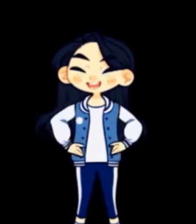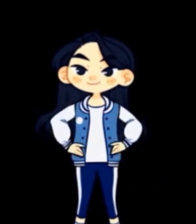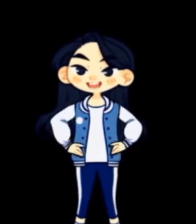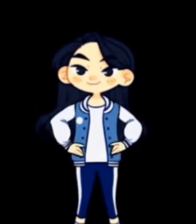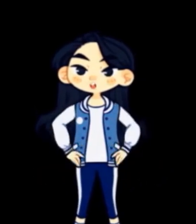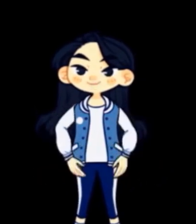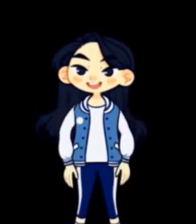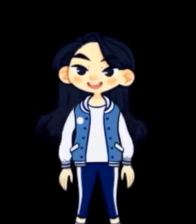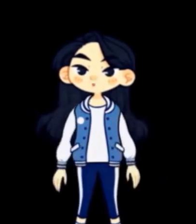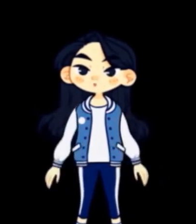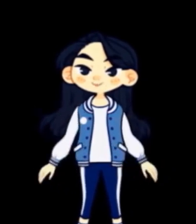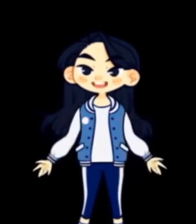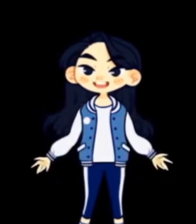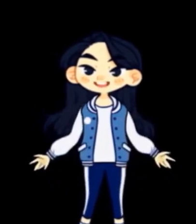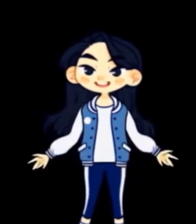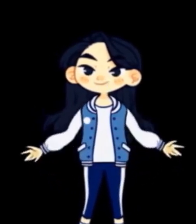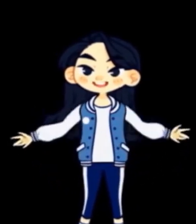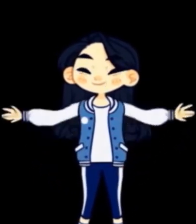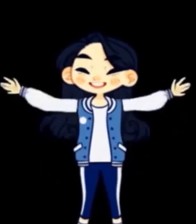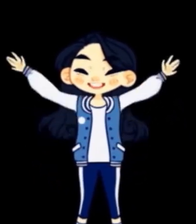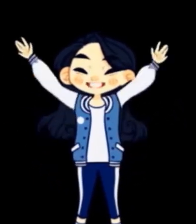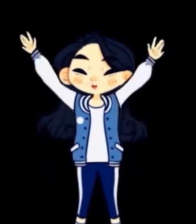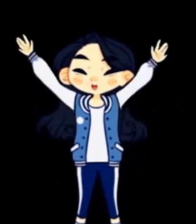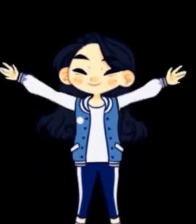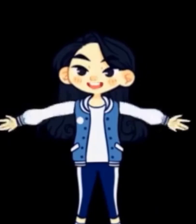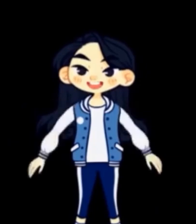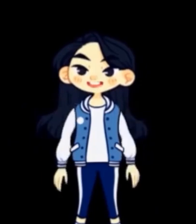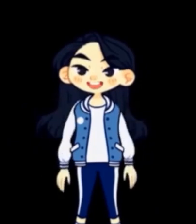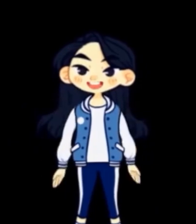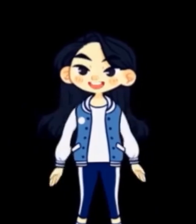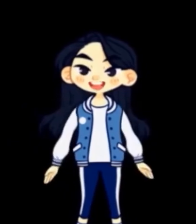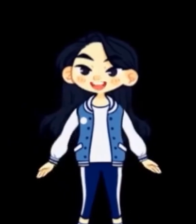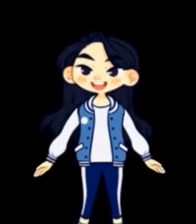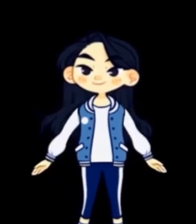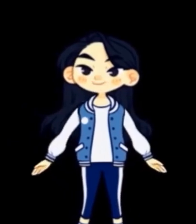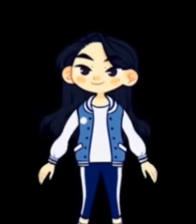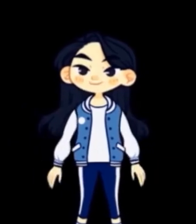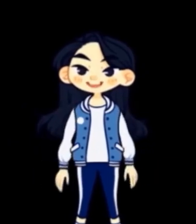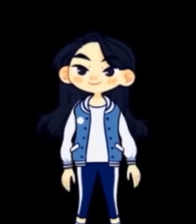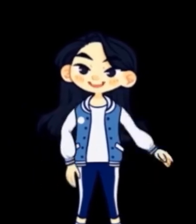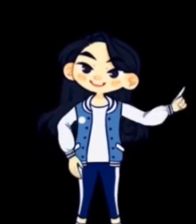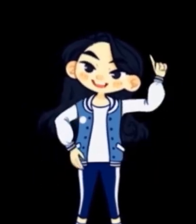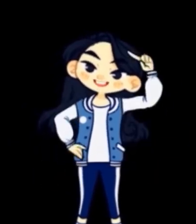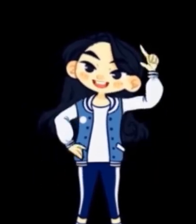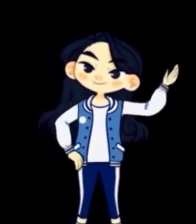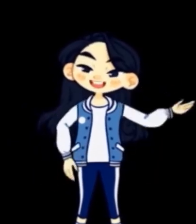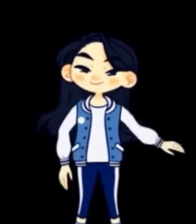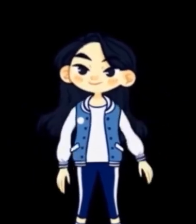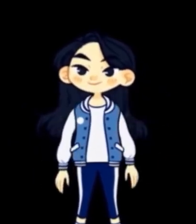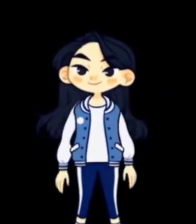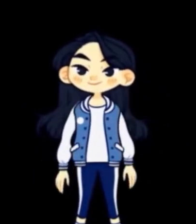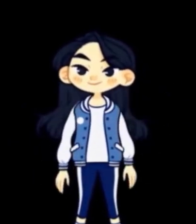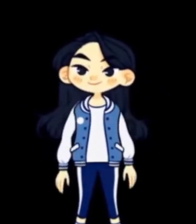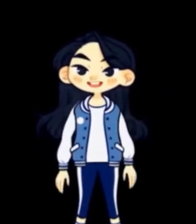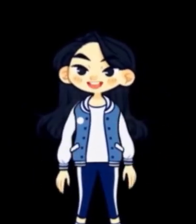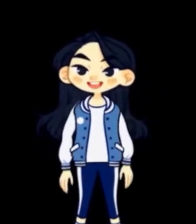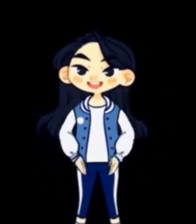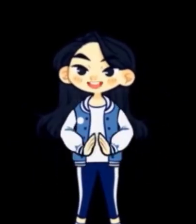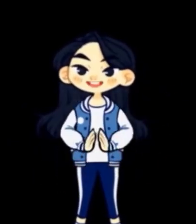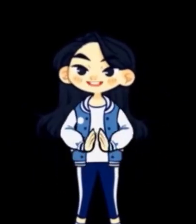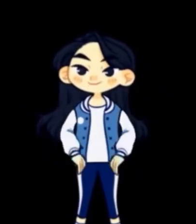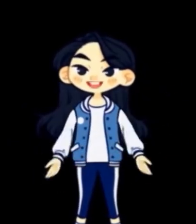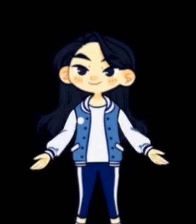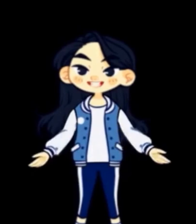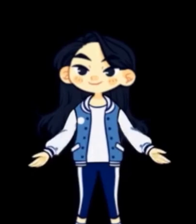cuidar aquest món blau, verd i de mil colors que tant ens agrada. I penseu sempre que